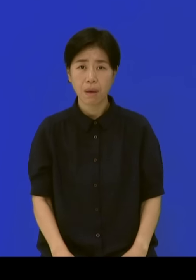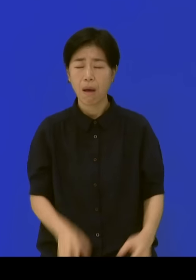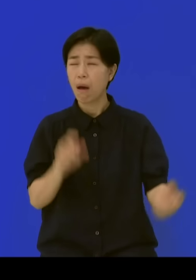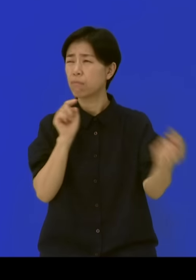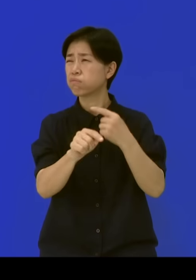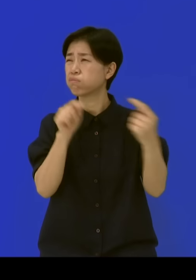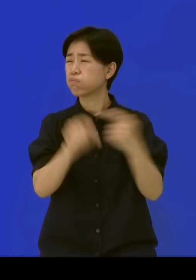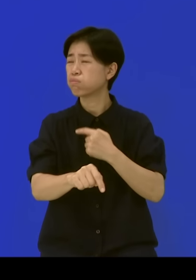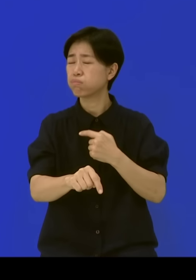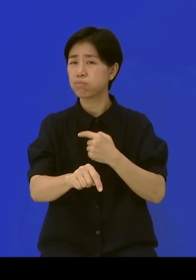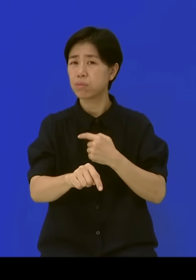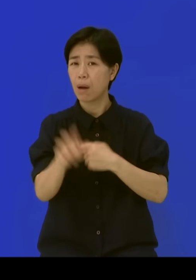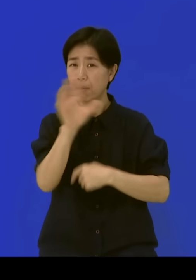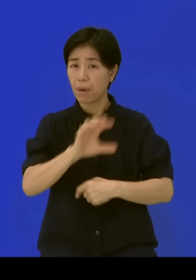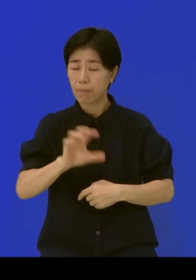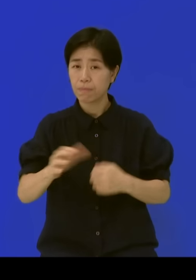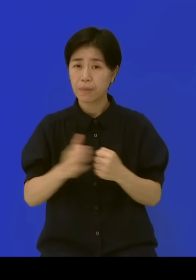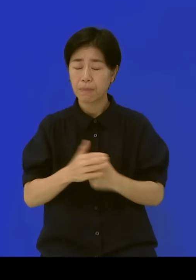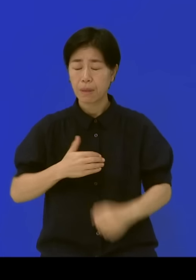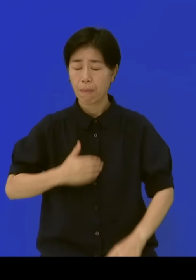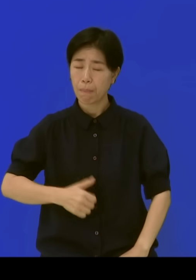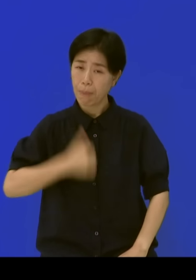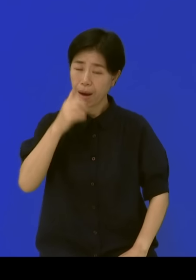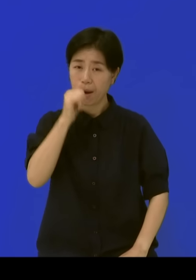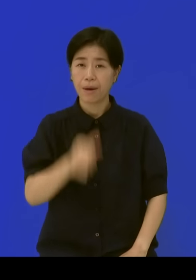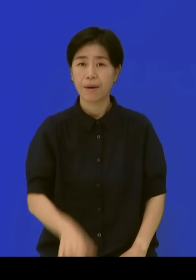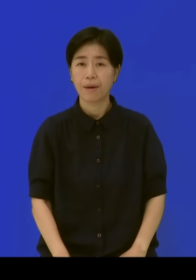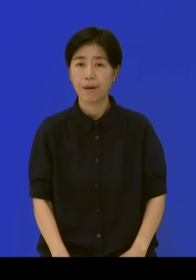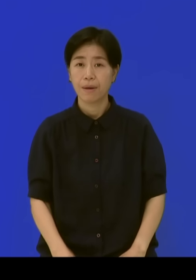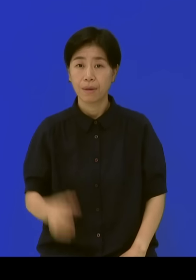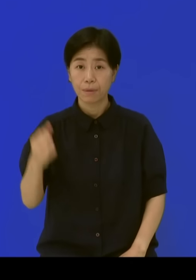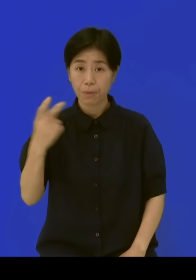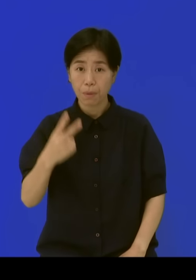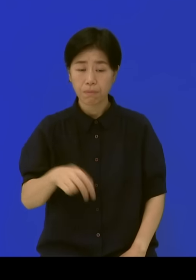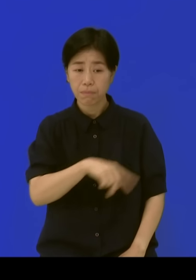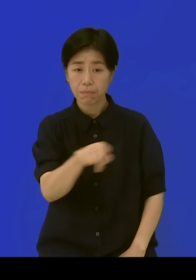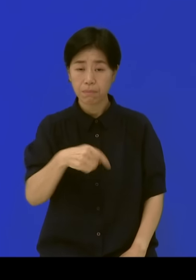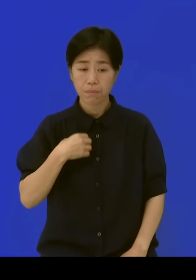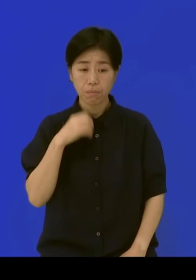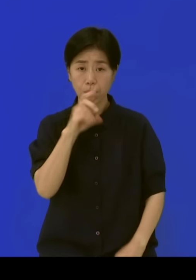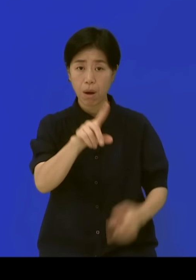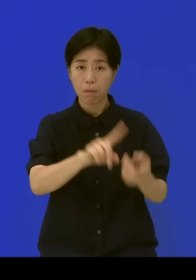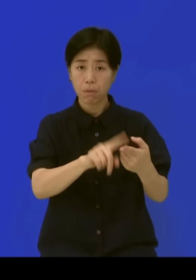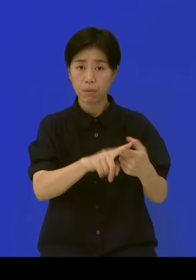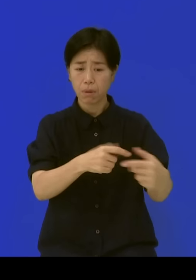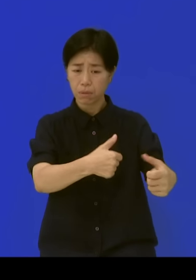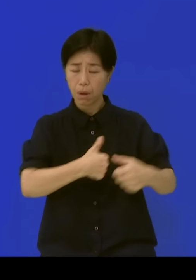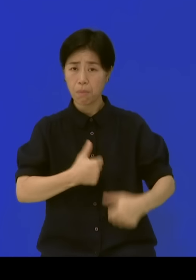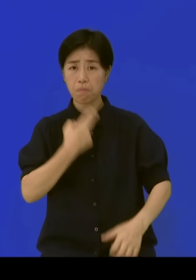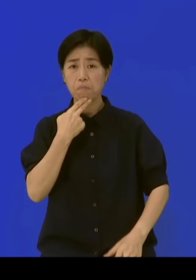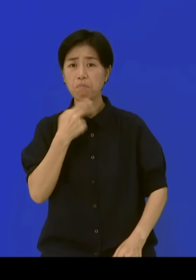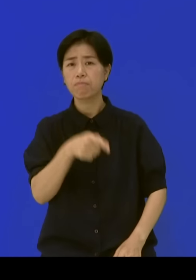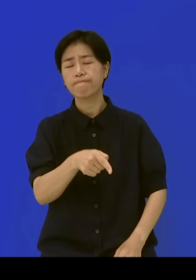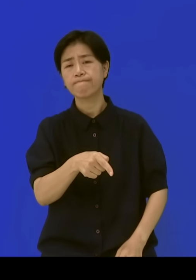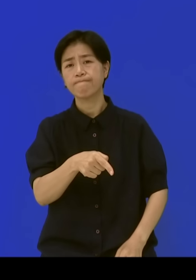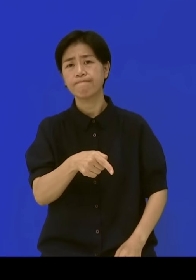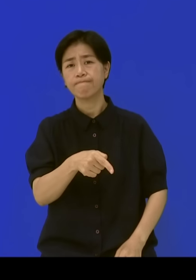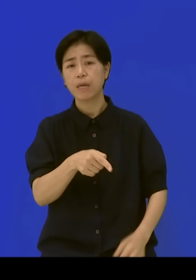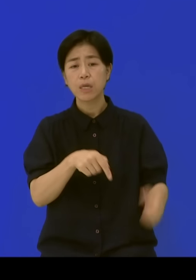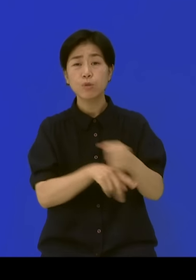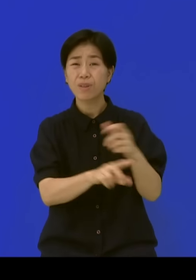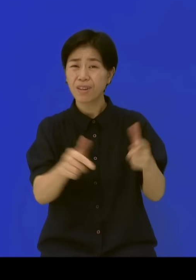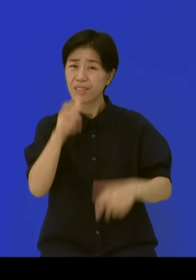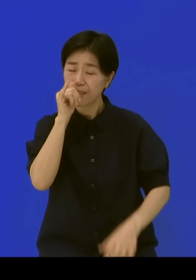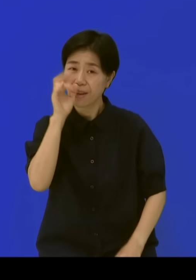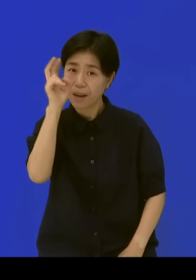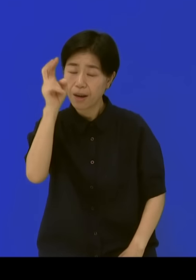짜증도 나고 그리고 이제 이 환자분들이 제 의견에 따라오지 않을 때 의사들의 의견에 따라오지 않을 때 그게 여러 이유가 있겠죠.